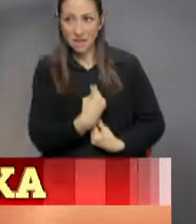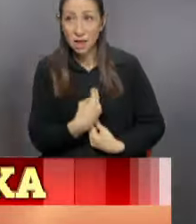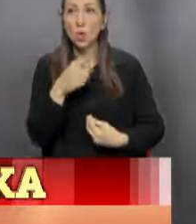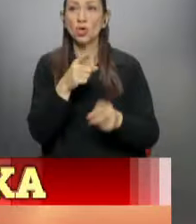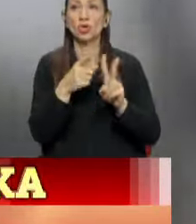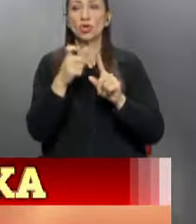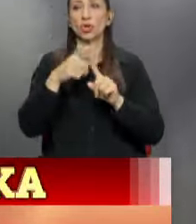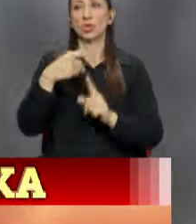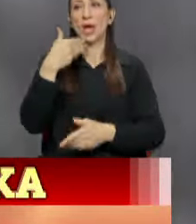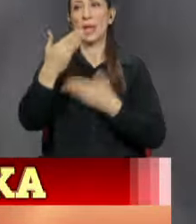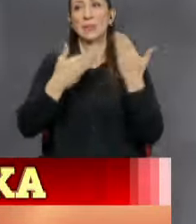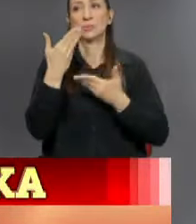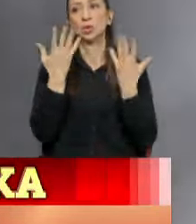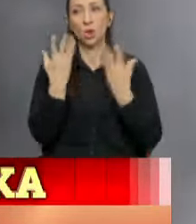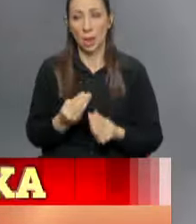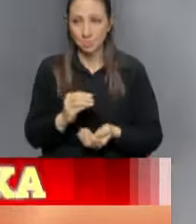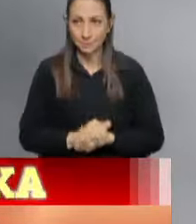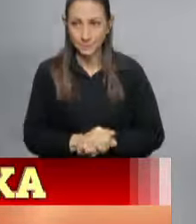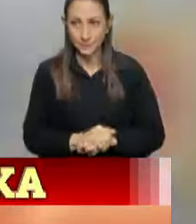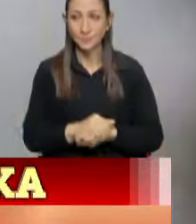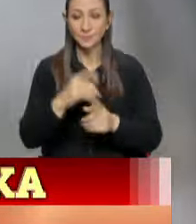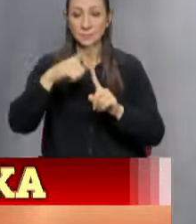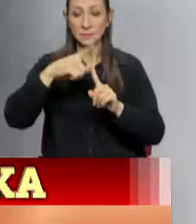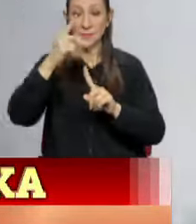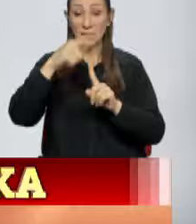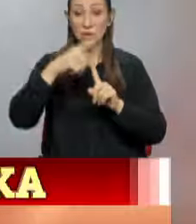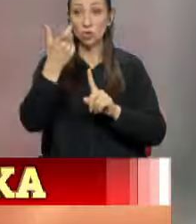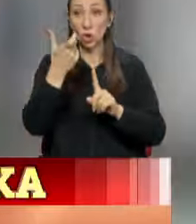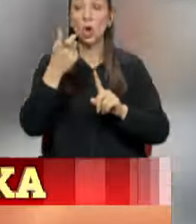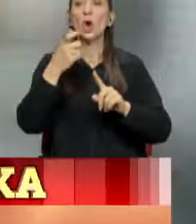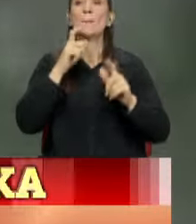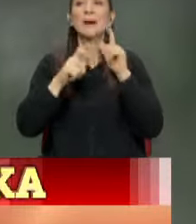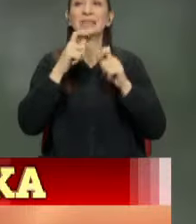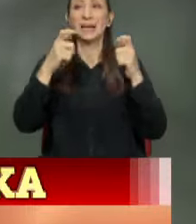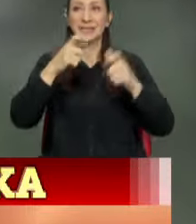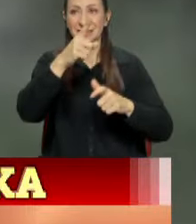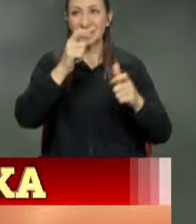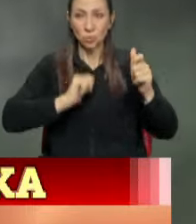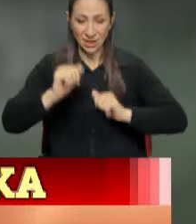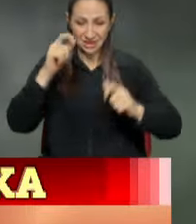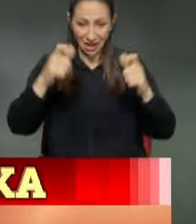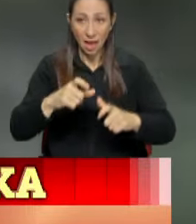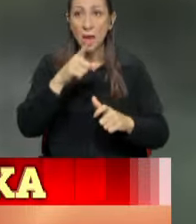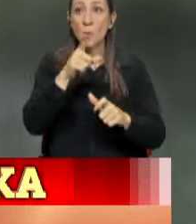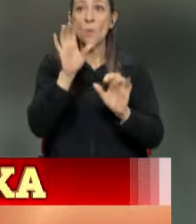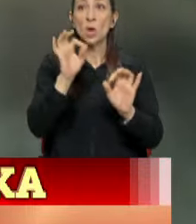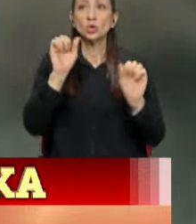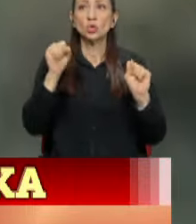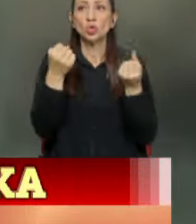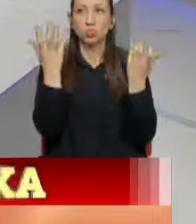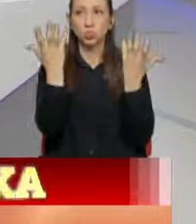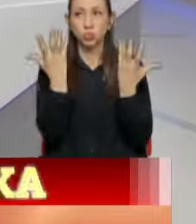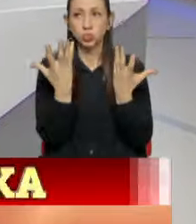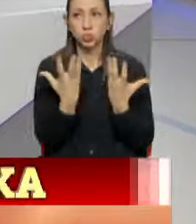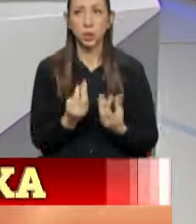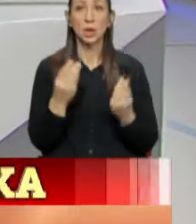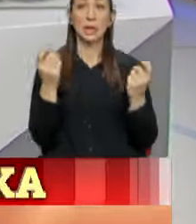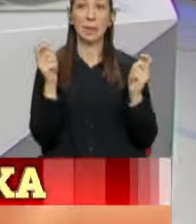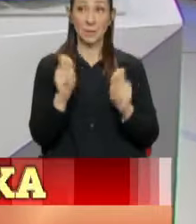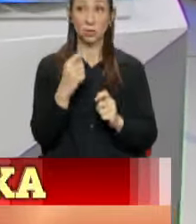da notunu aktarmış olalım. İTÜ Ayazağa kampüsündeki yangın bu şekilde artık soğutma çalışmalarına geçildiği